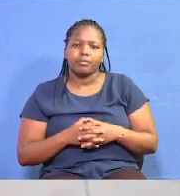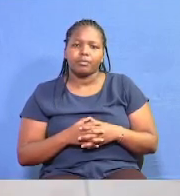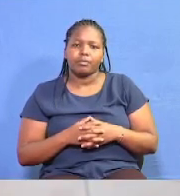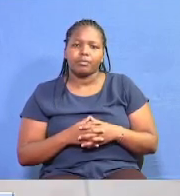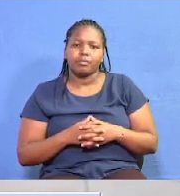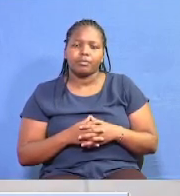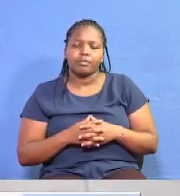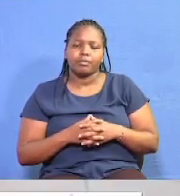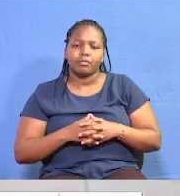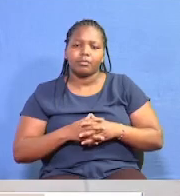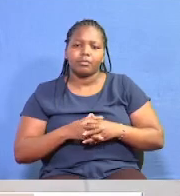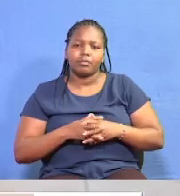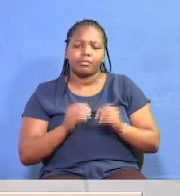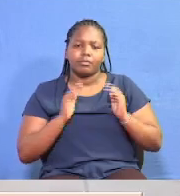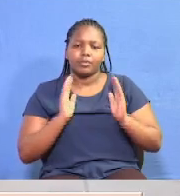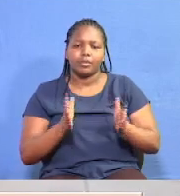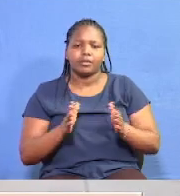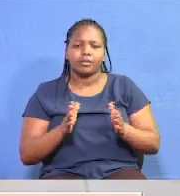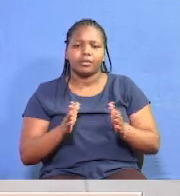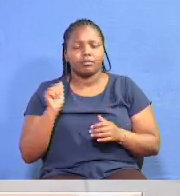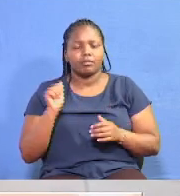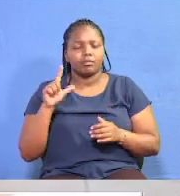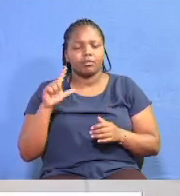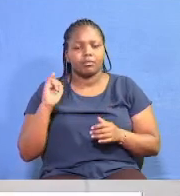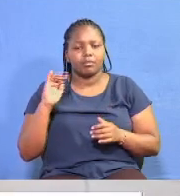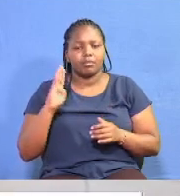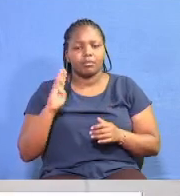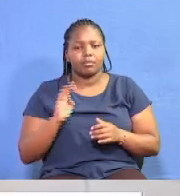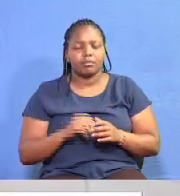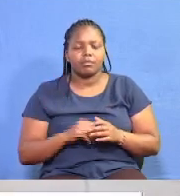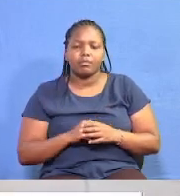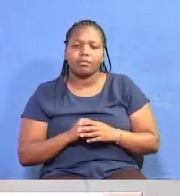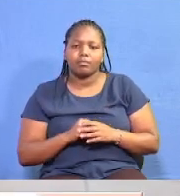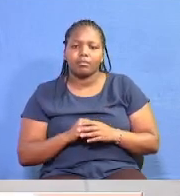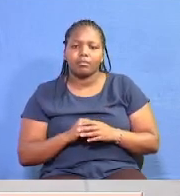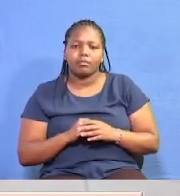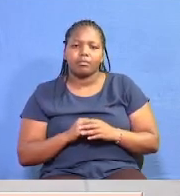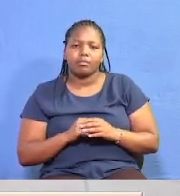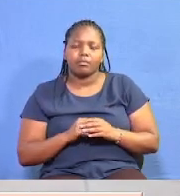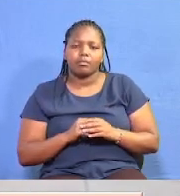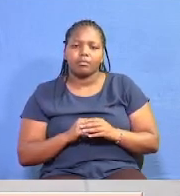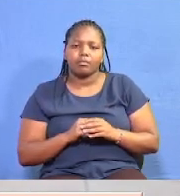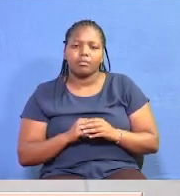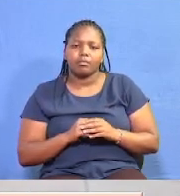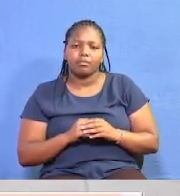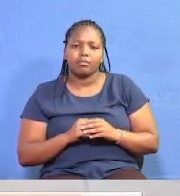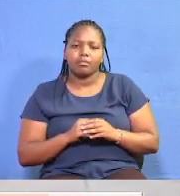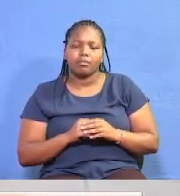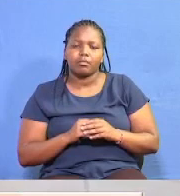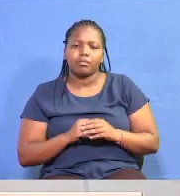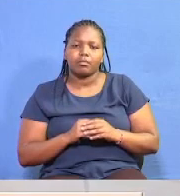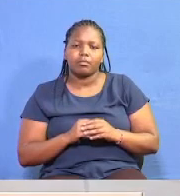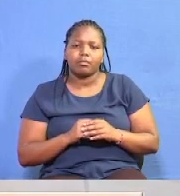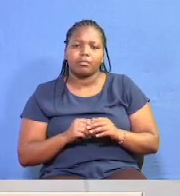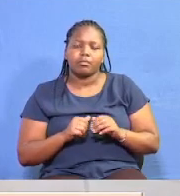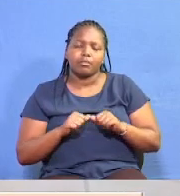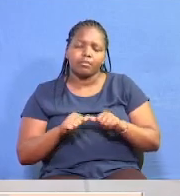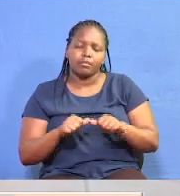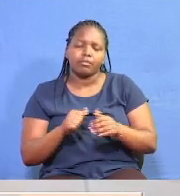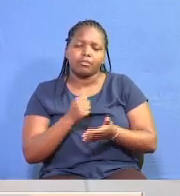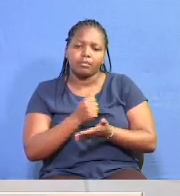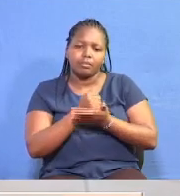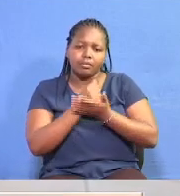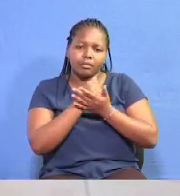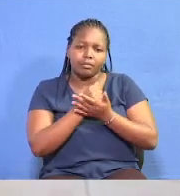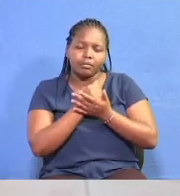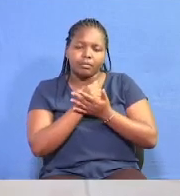Mchezaji wa zamani wa Harambee Stars Ali Abondo amewahimiza wachezaji wenza waliostaafu kukumbatia taaluma za ukufunzi kama